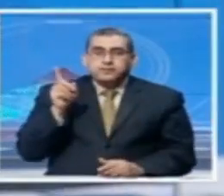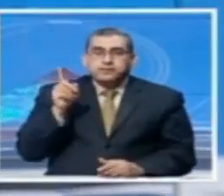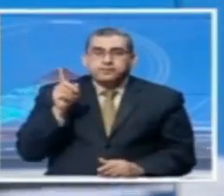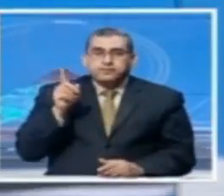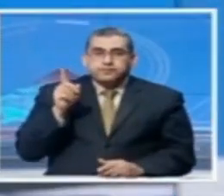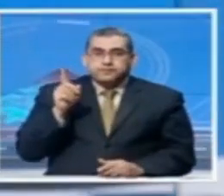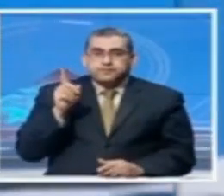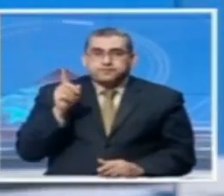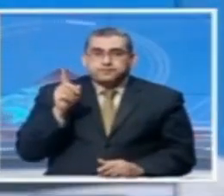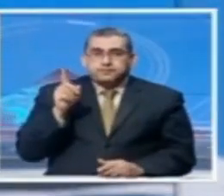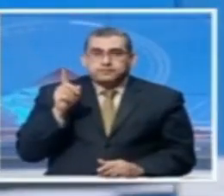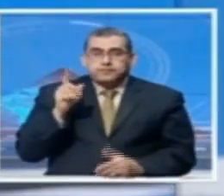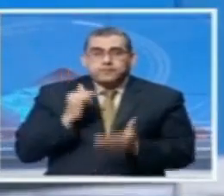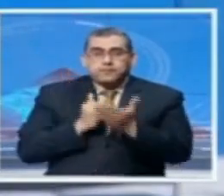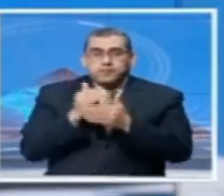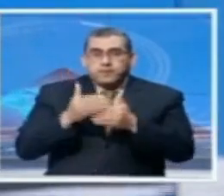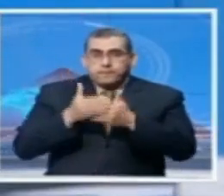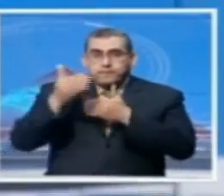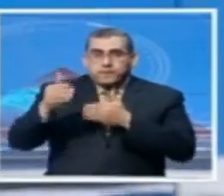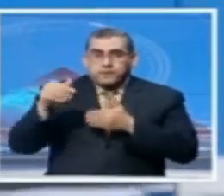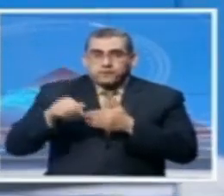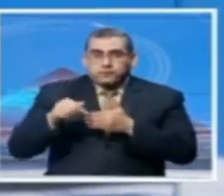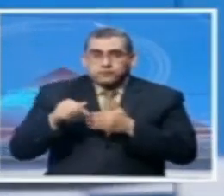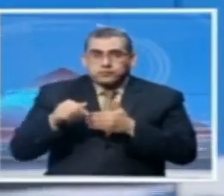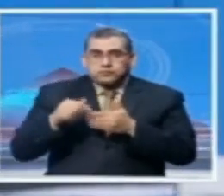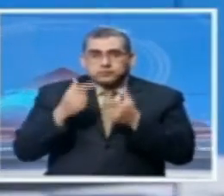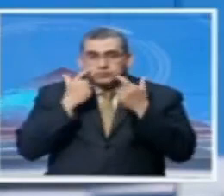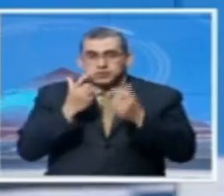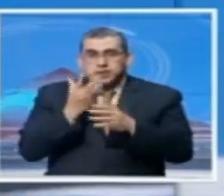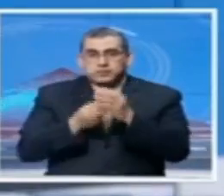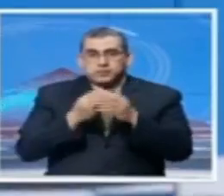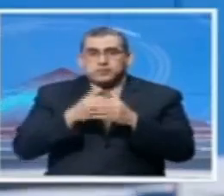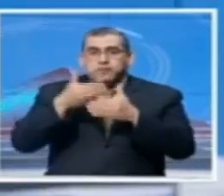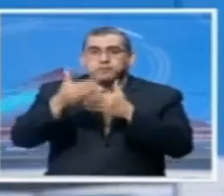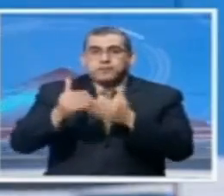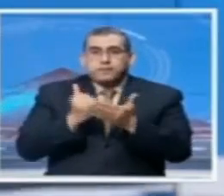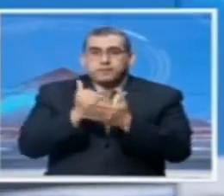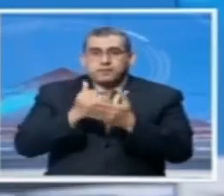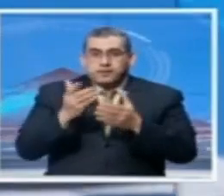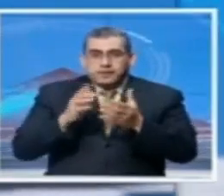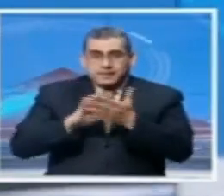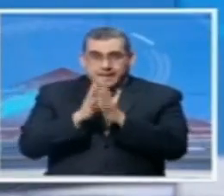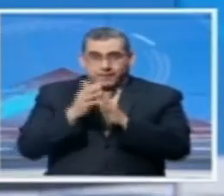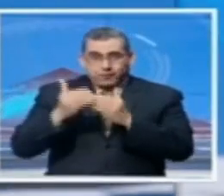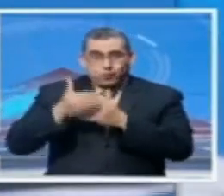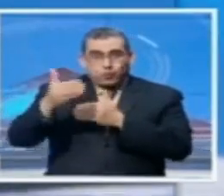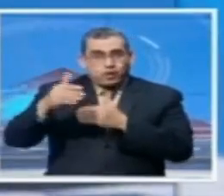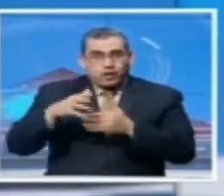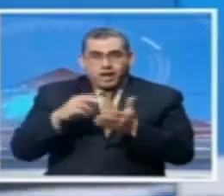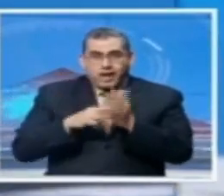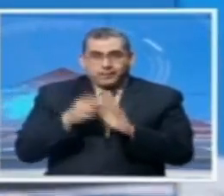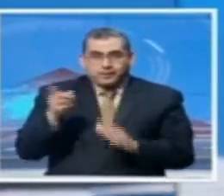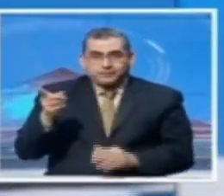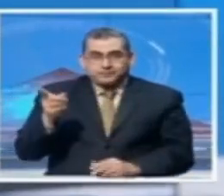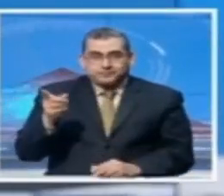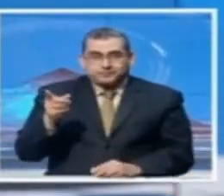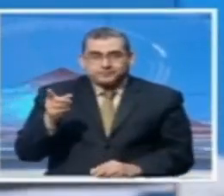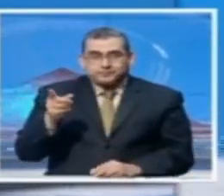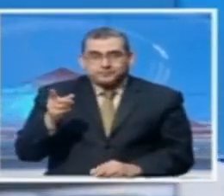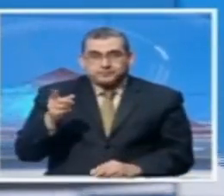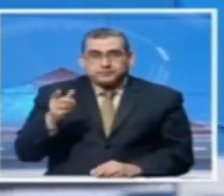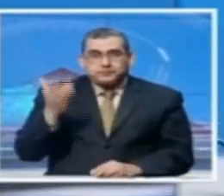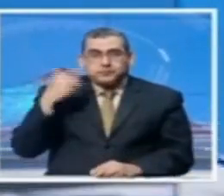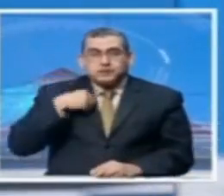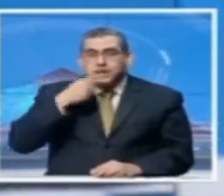الامور بخارج المدارس او خارج يعني ينتظروا ابنائهم لحين الخروج من الامتحان، زي ما